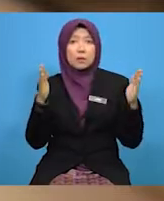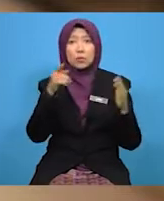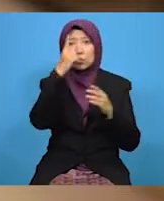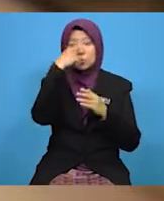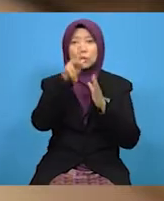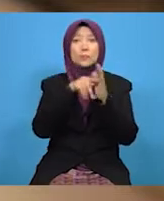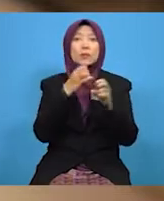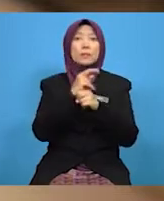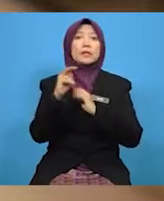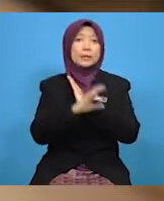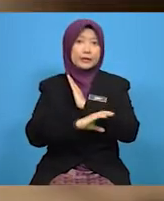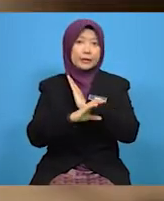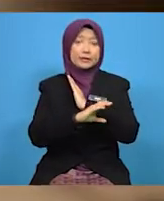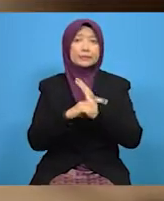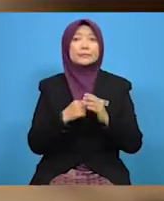pendapatan negara.